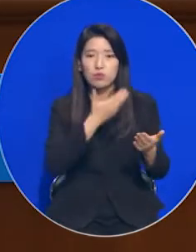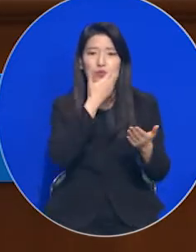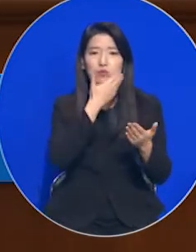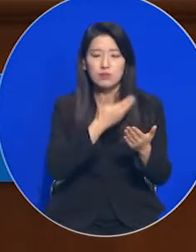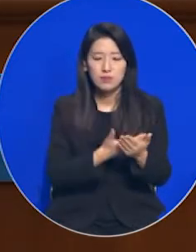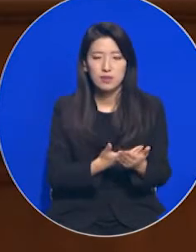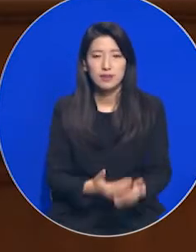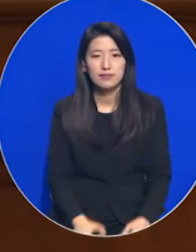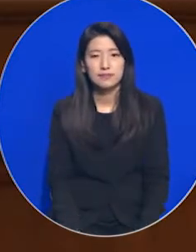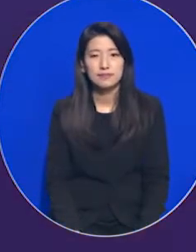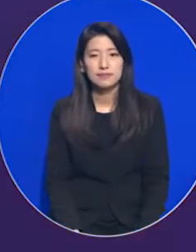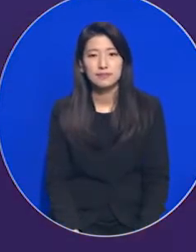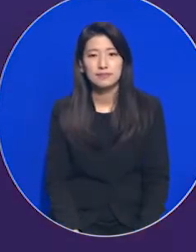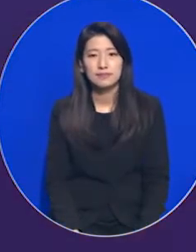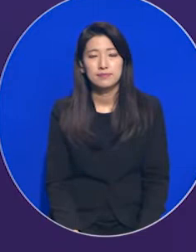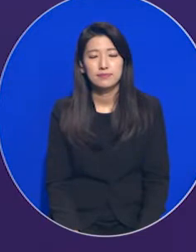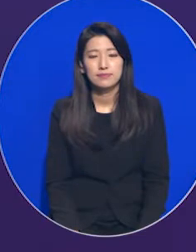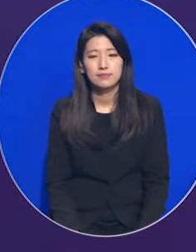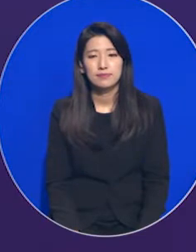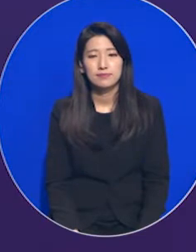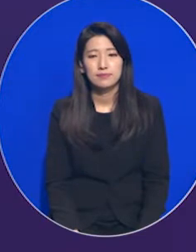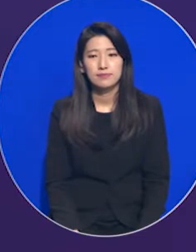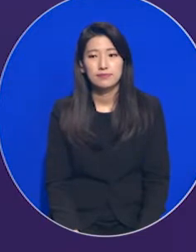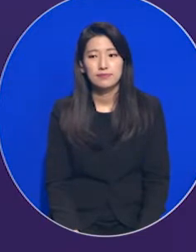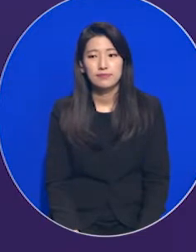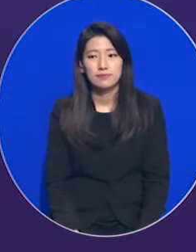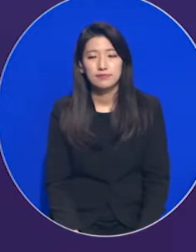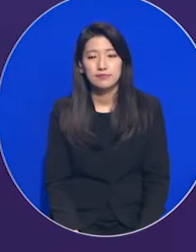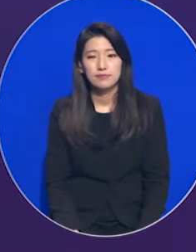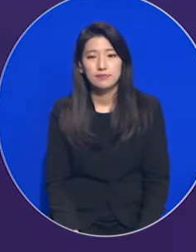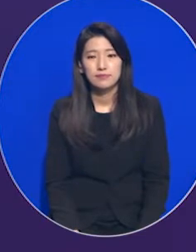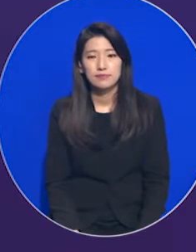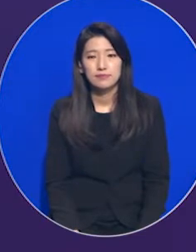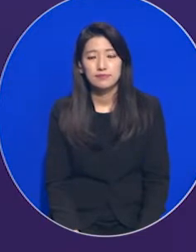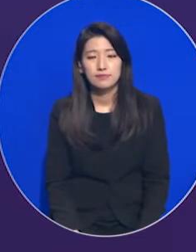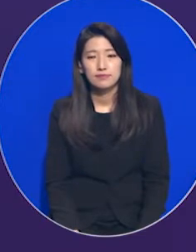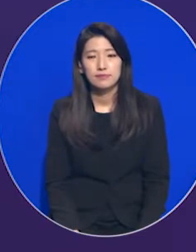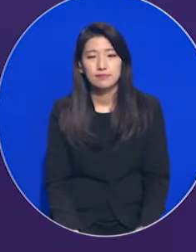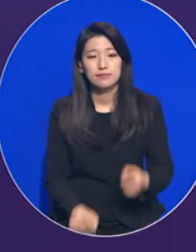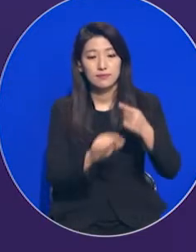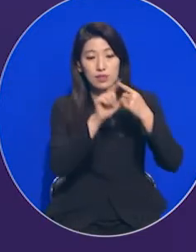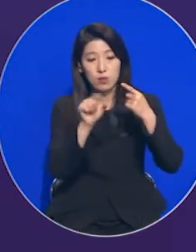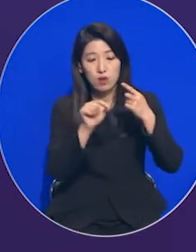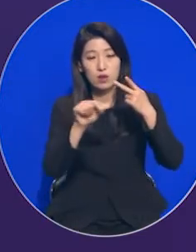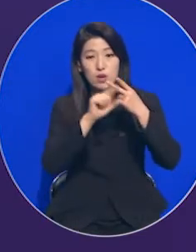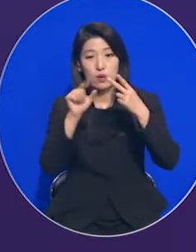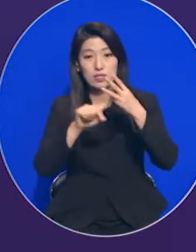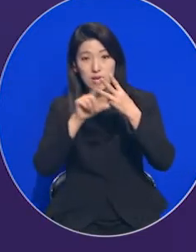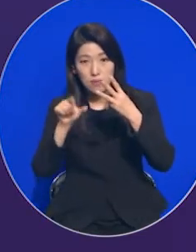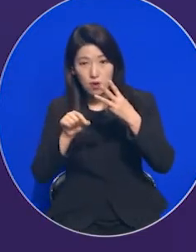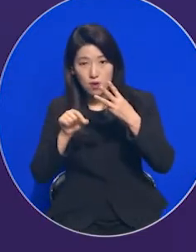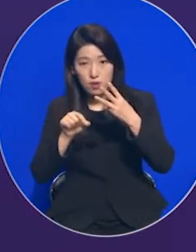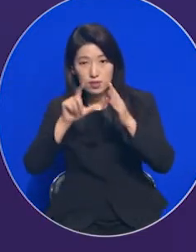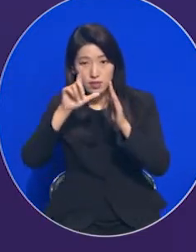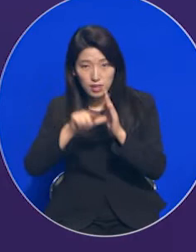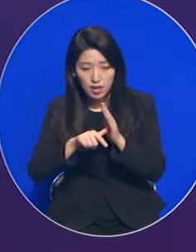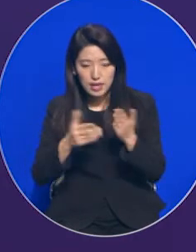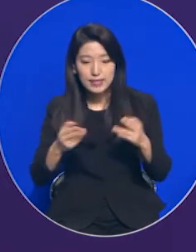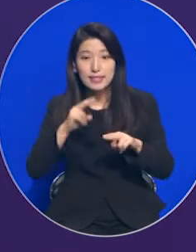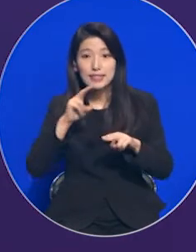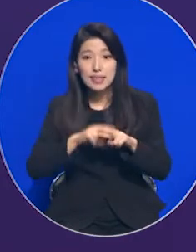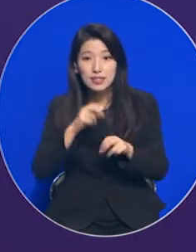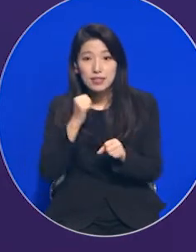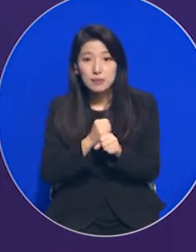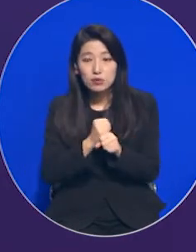상황이라 하겠습니다. 우선 단기 고용 충격을 완화하기 위해 1분기에 직접 일자리 83만 개,